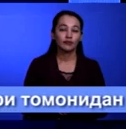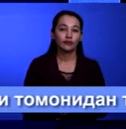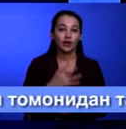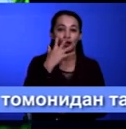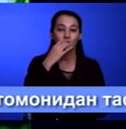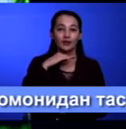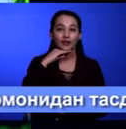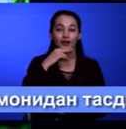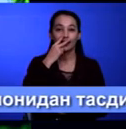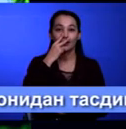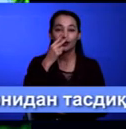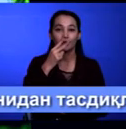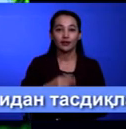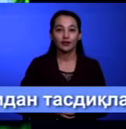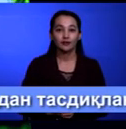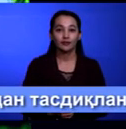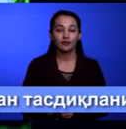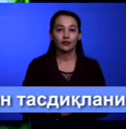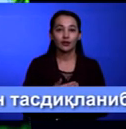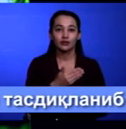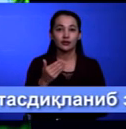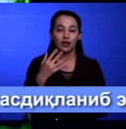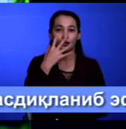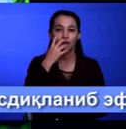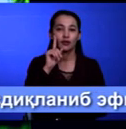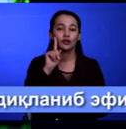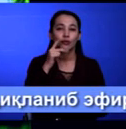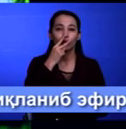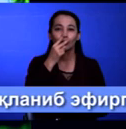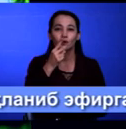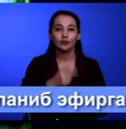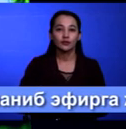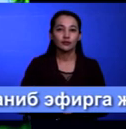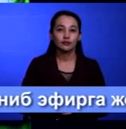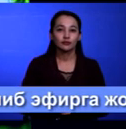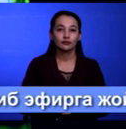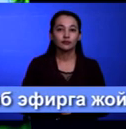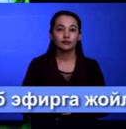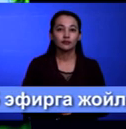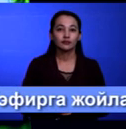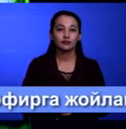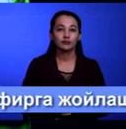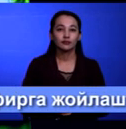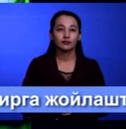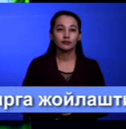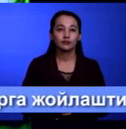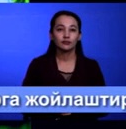Rasmga diqqat bilan qarang. Siz rasmlarda nimalarni ko'ryapsiz?